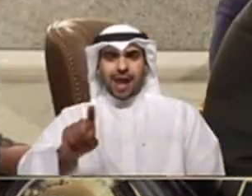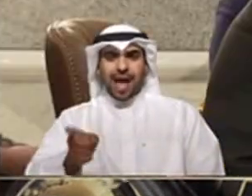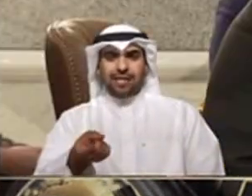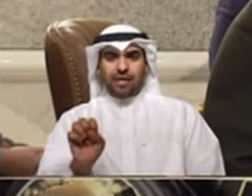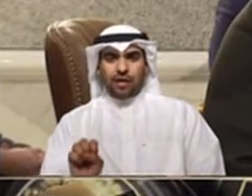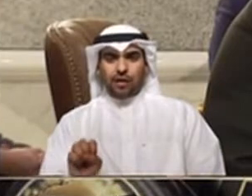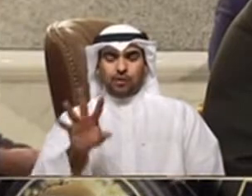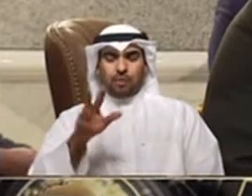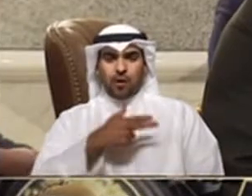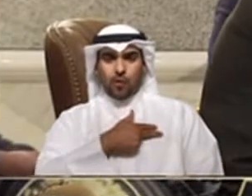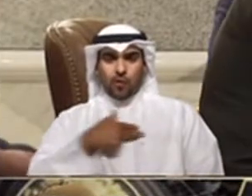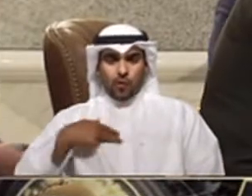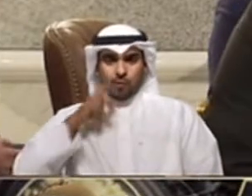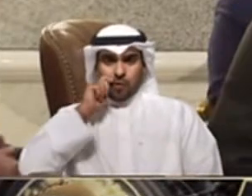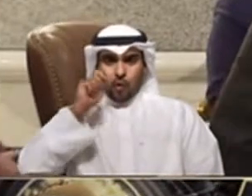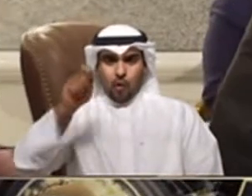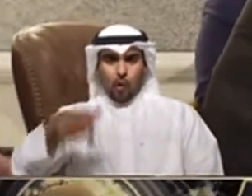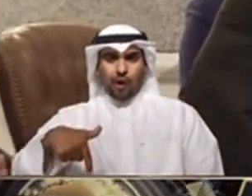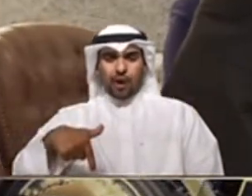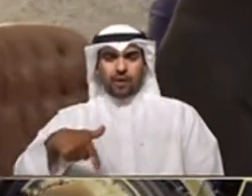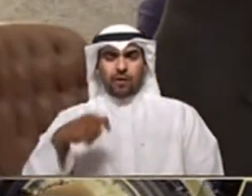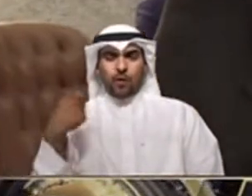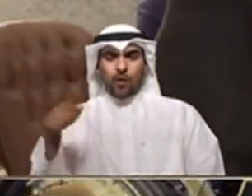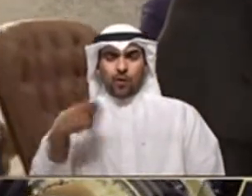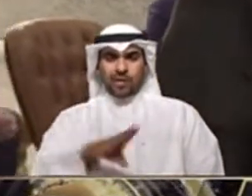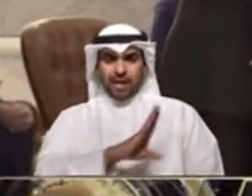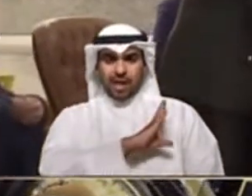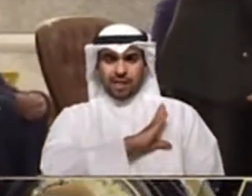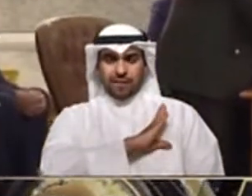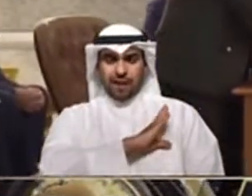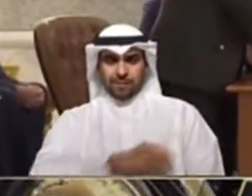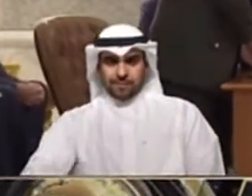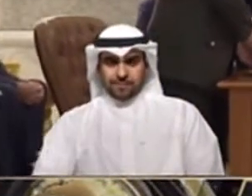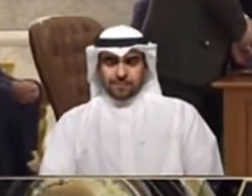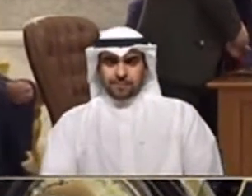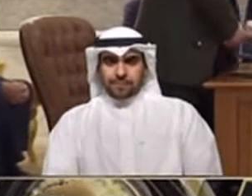الصباح، وعن حكومة أوكرانيا وزير الدفاع ستيبان بولتوراك.